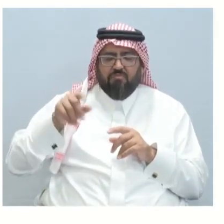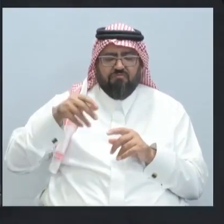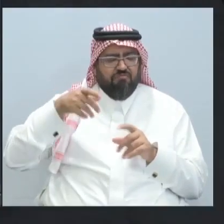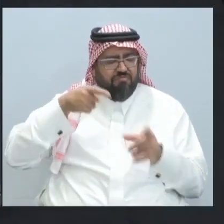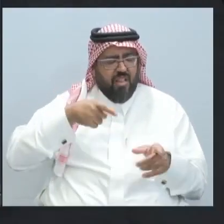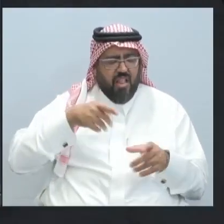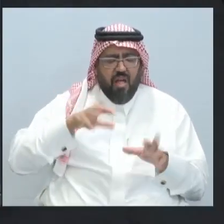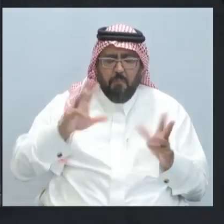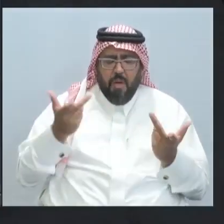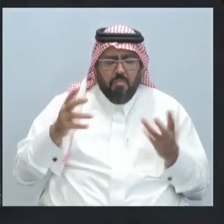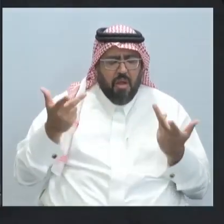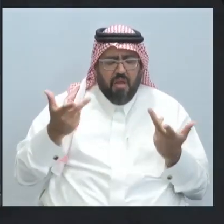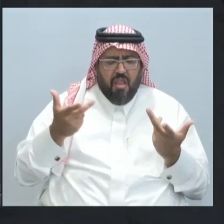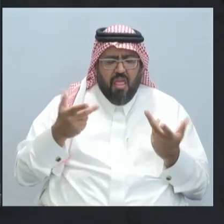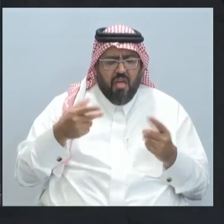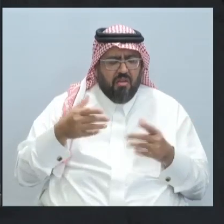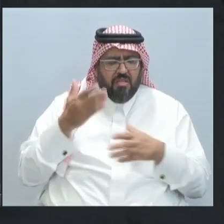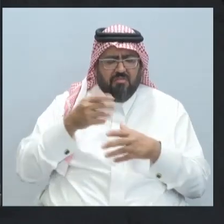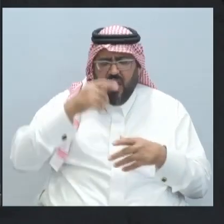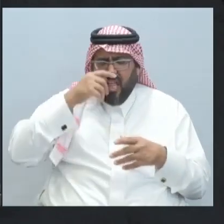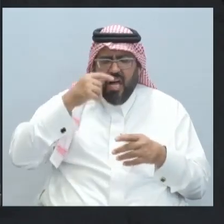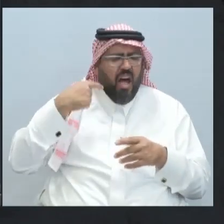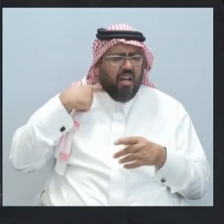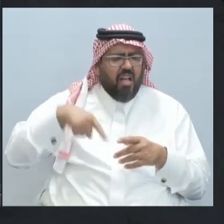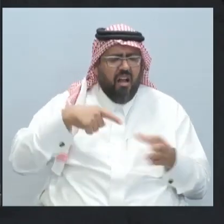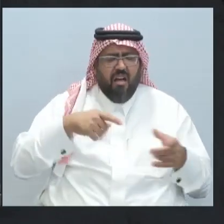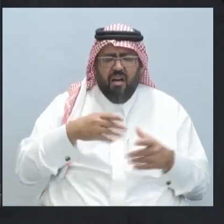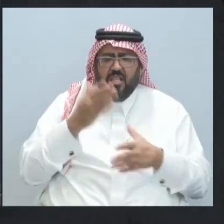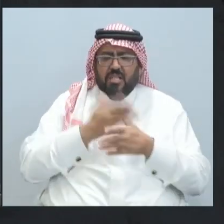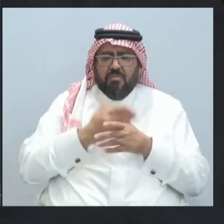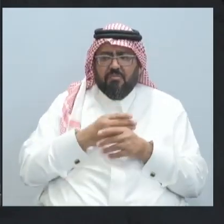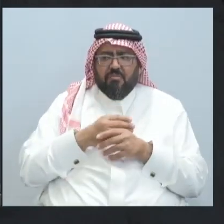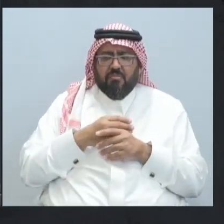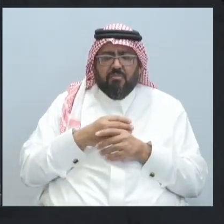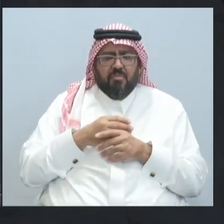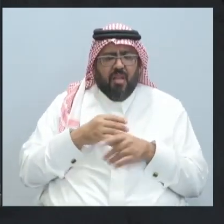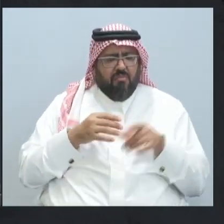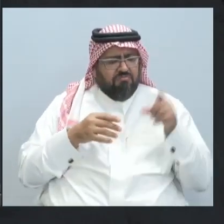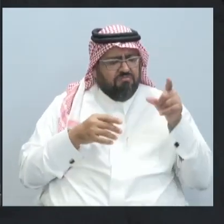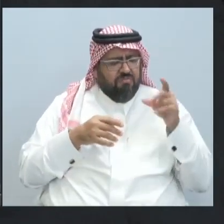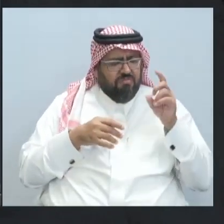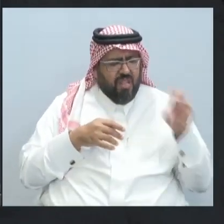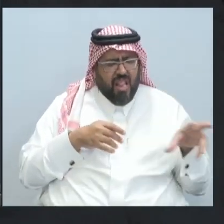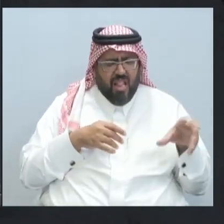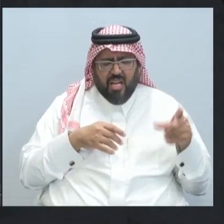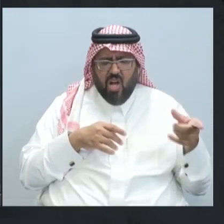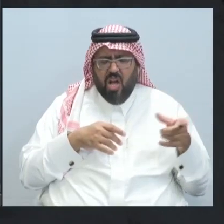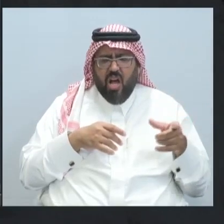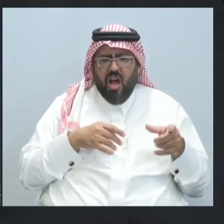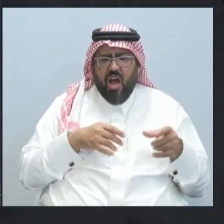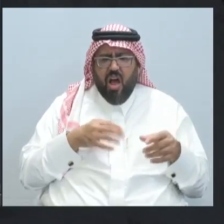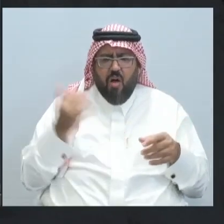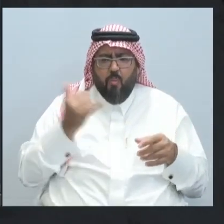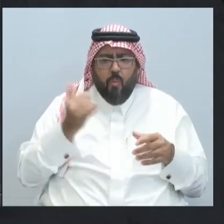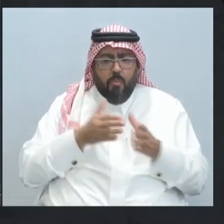الصحابه يريدون ان يتعرفوا من هذا الذي خسر من ذا الذي خاب من هو هذا ما هي صفاته وهذا يبين